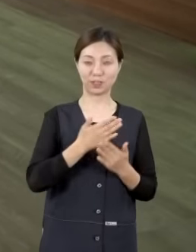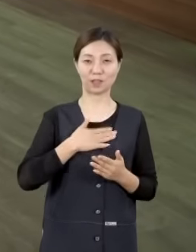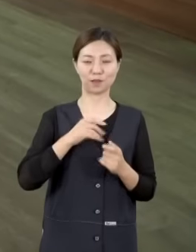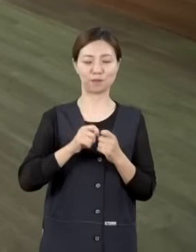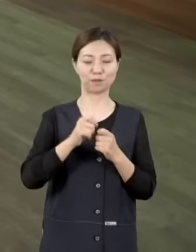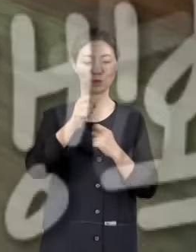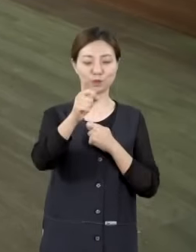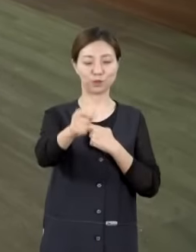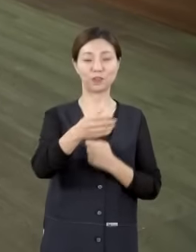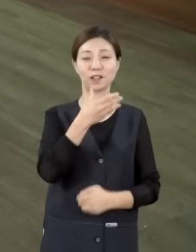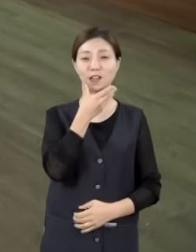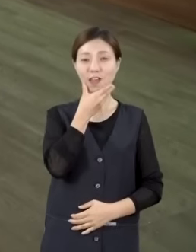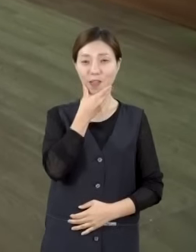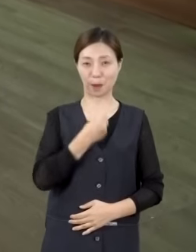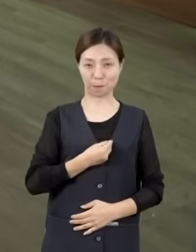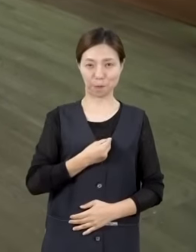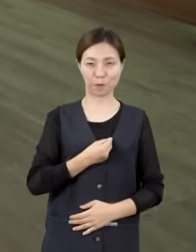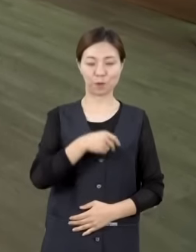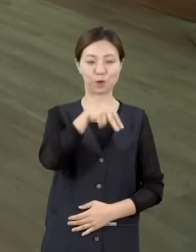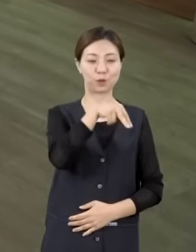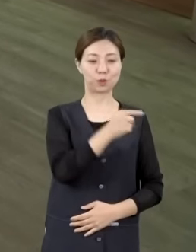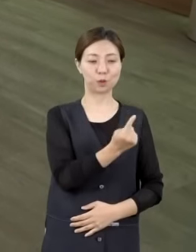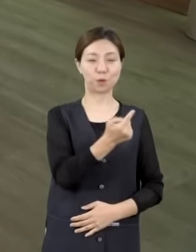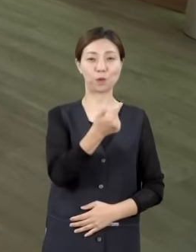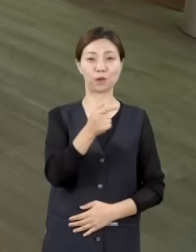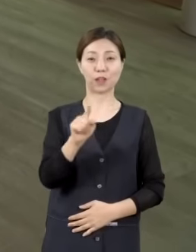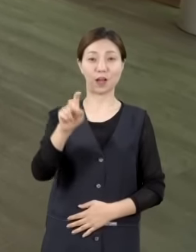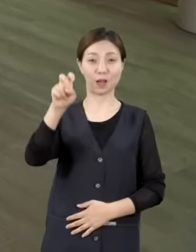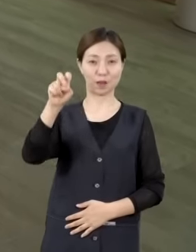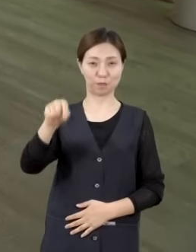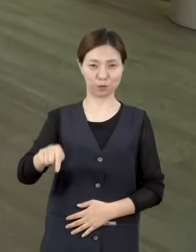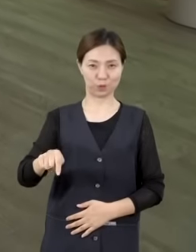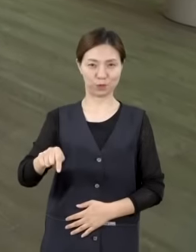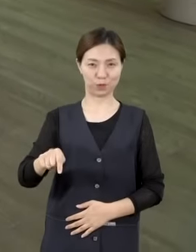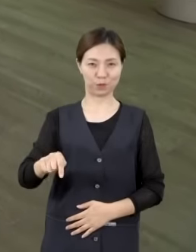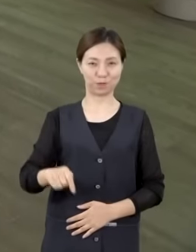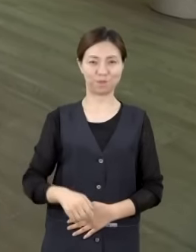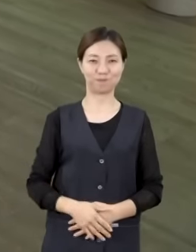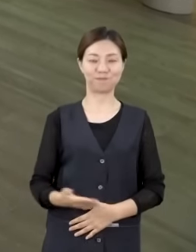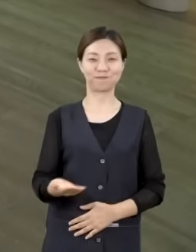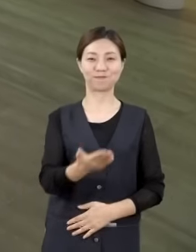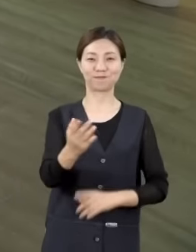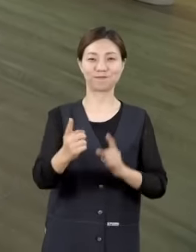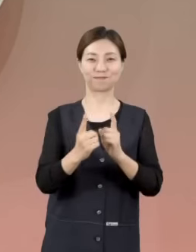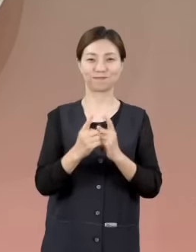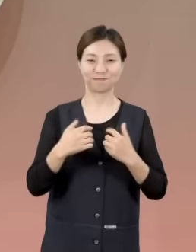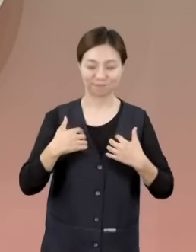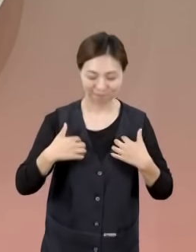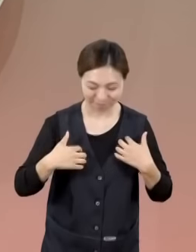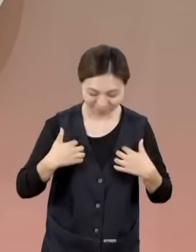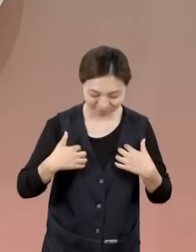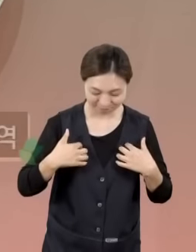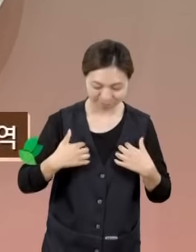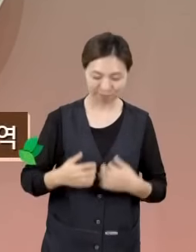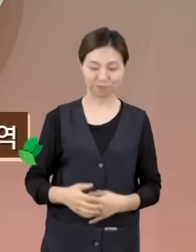안녕하십니까 소중한 나 무아 행보 소나무 시간입니다 여러분